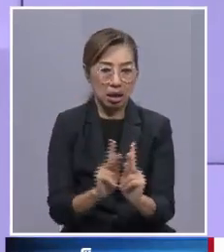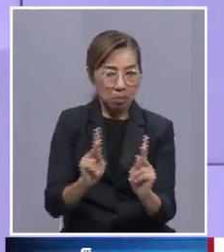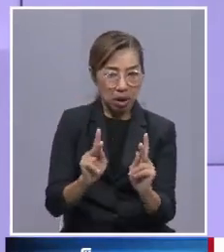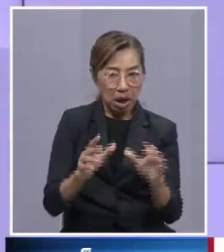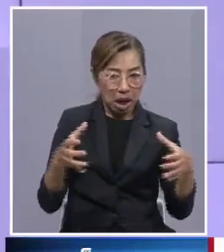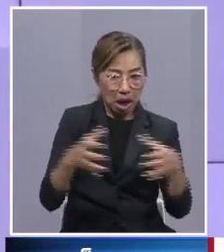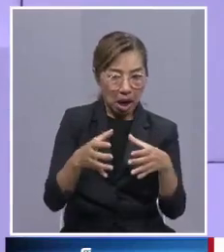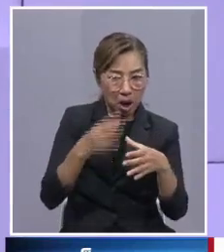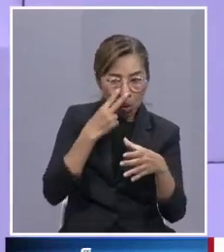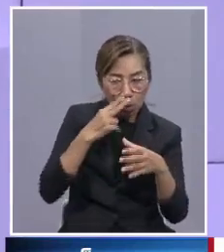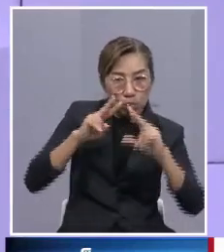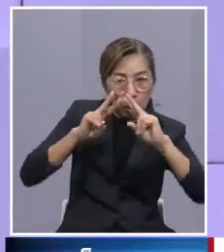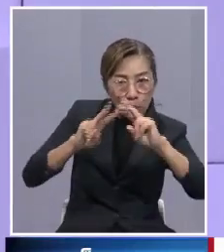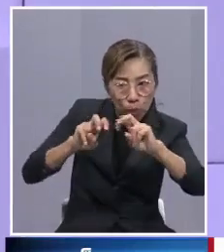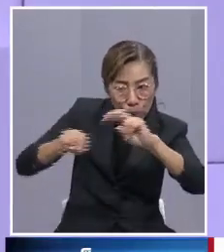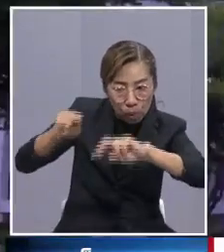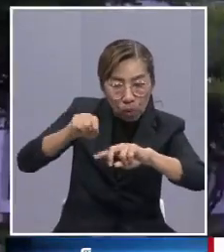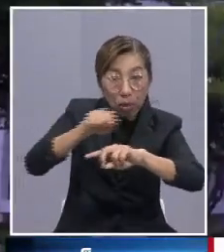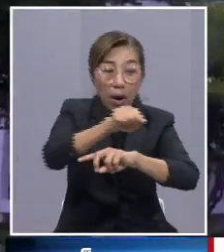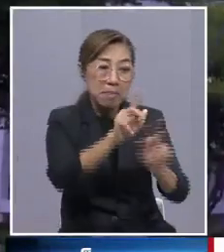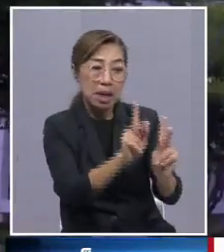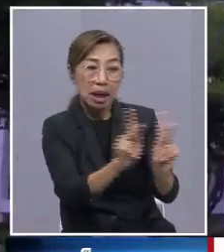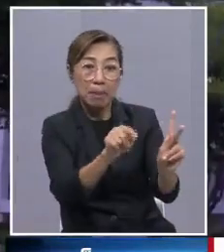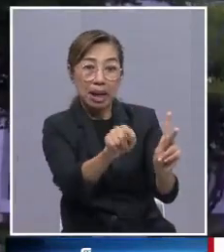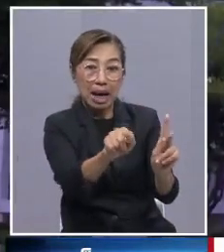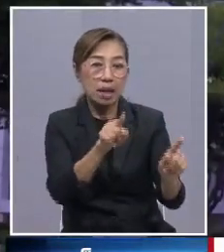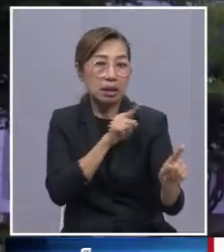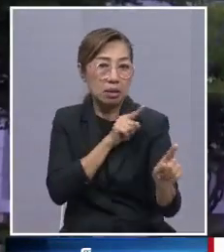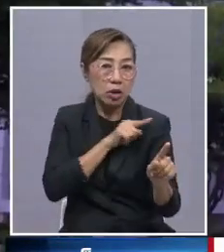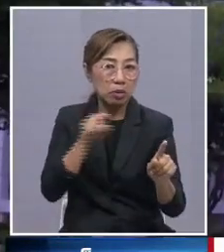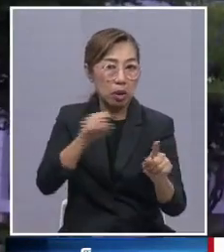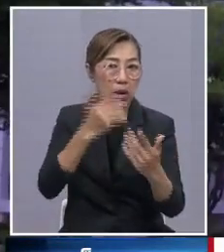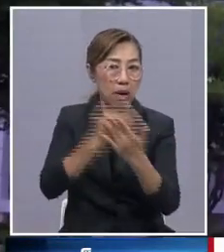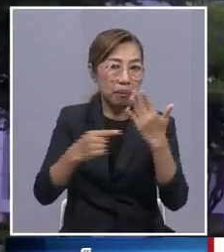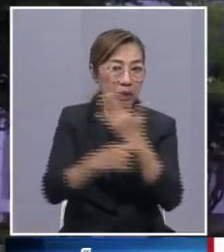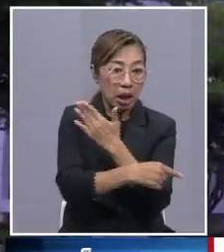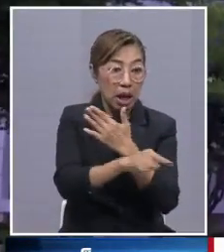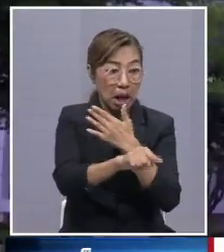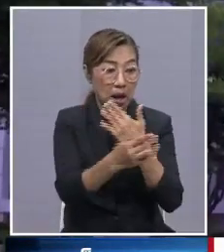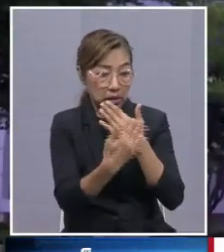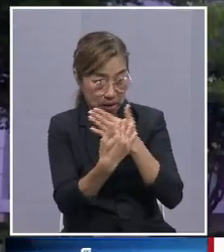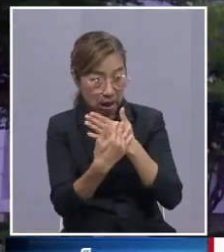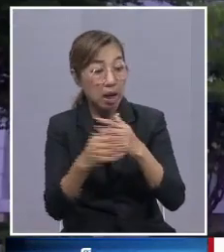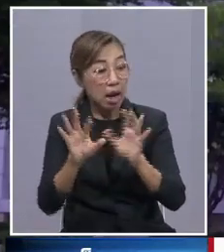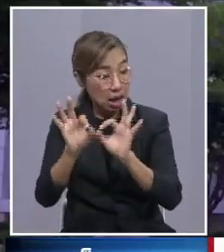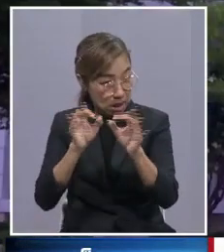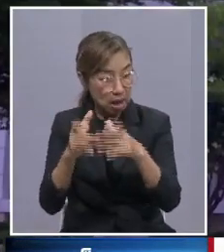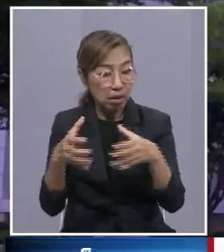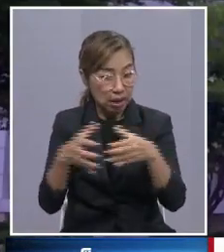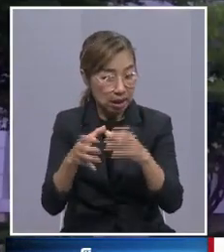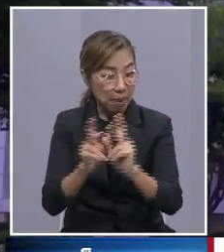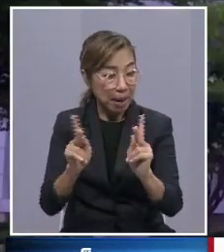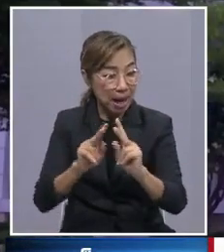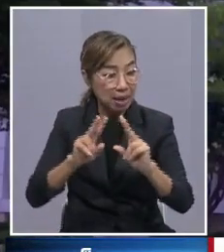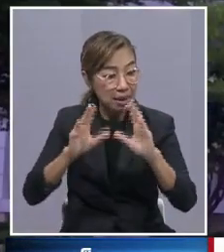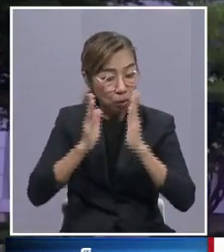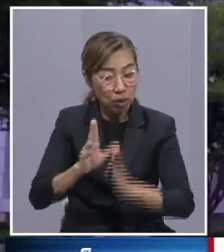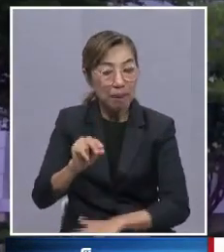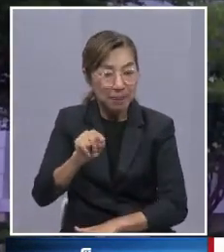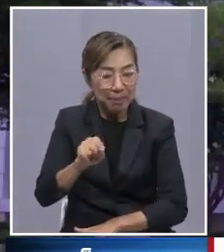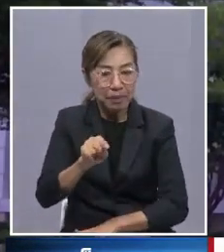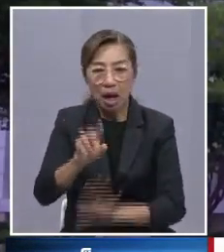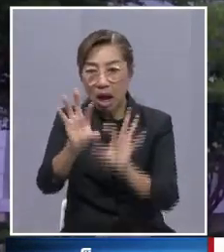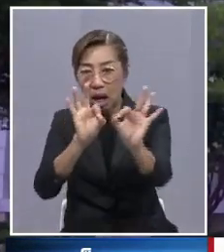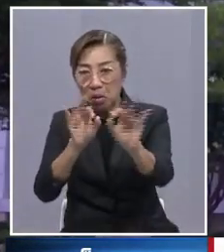สภาวการทุจริตเสนอมามี 30คนเอาชื่อที่เป็นชื่อเด่นๆที่เขาเรียกว่าพระกการเนี่ยนะ